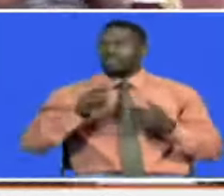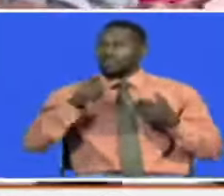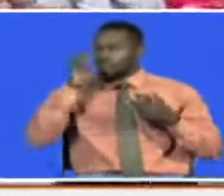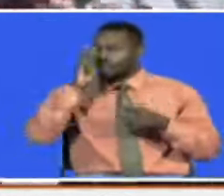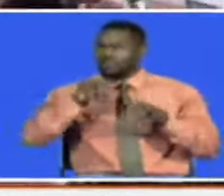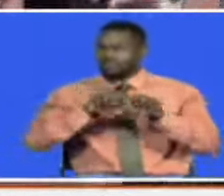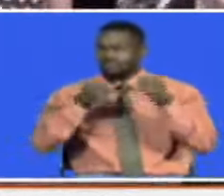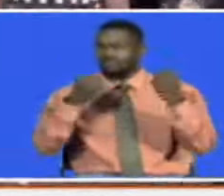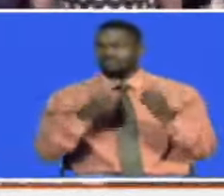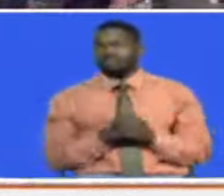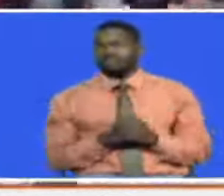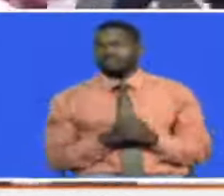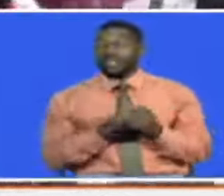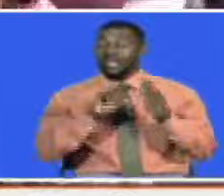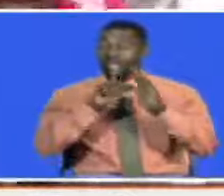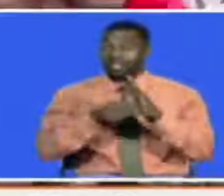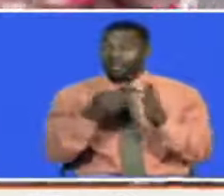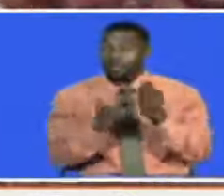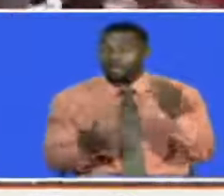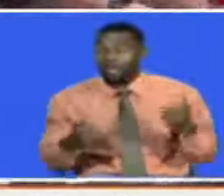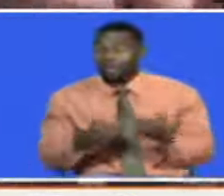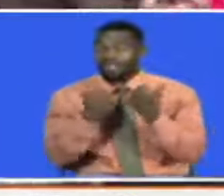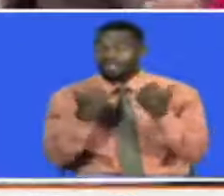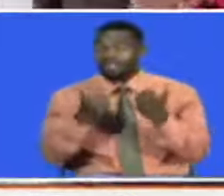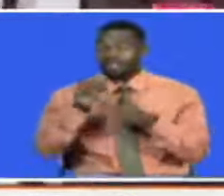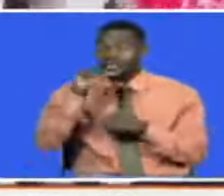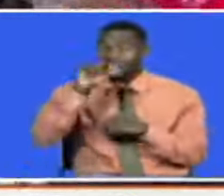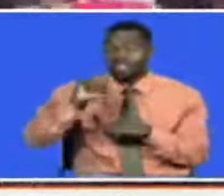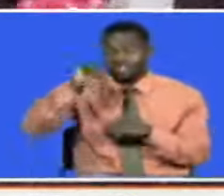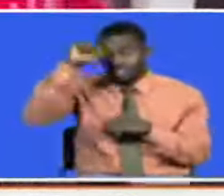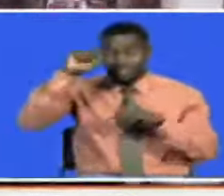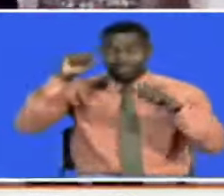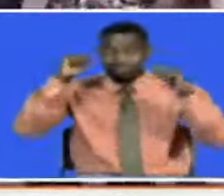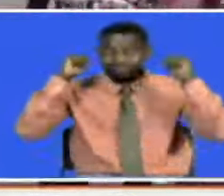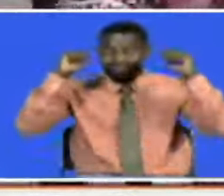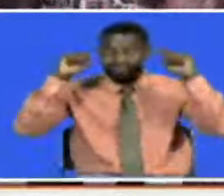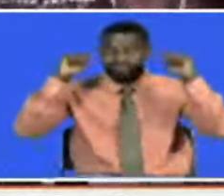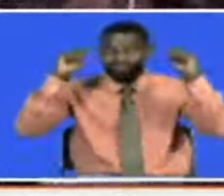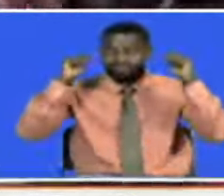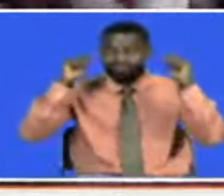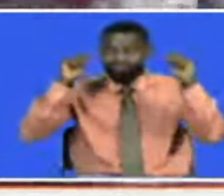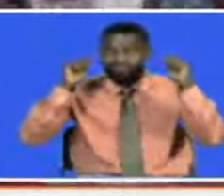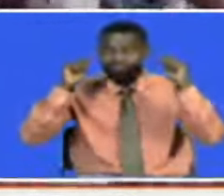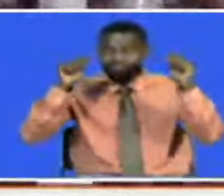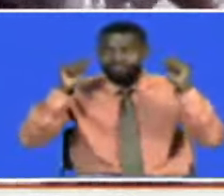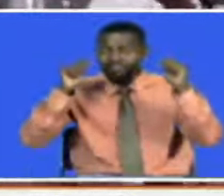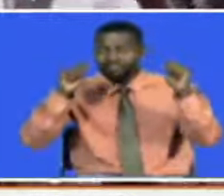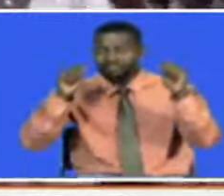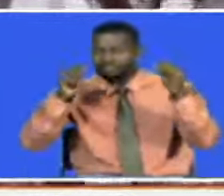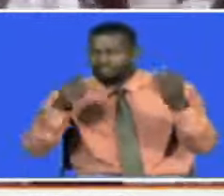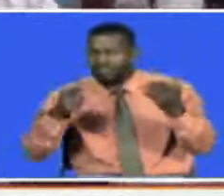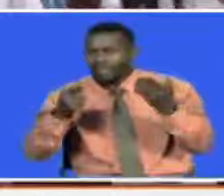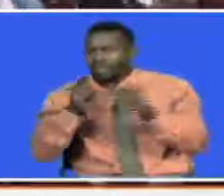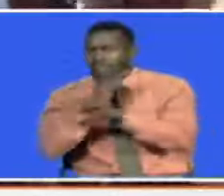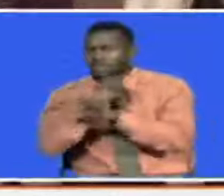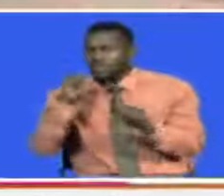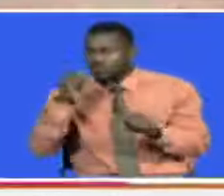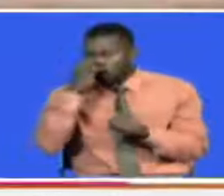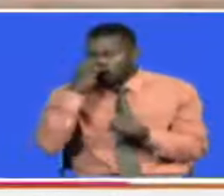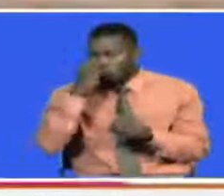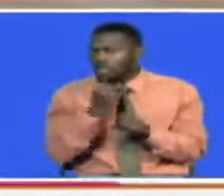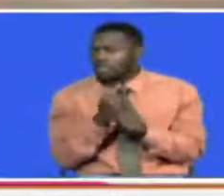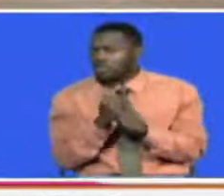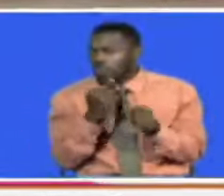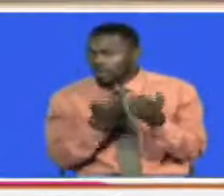ulipozidi kusonga, yakaja maandamano ya kizazi cha Gen Z. Ili kuzuia tishio kwa serikali yake, Rais William Ruto